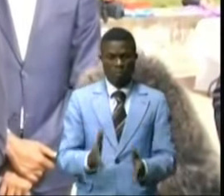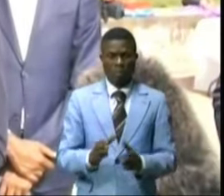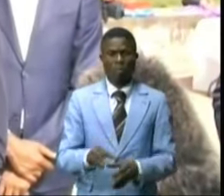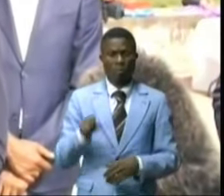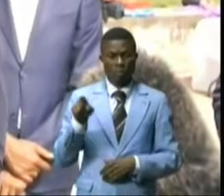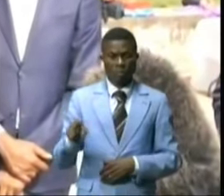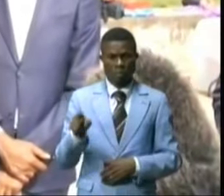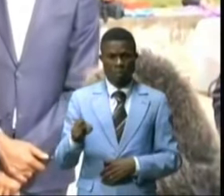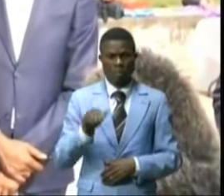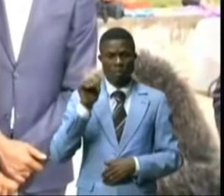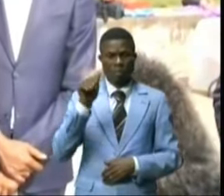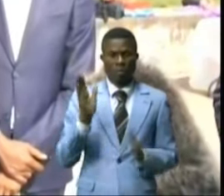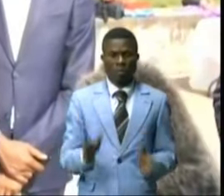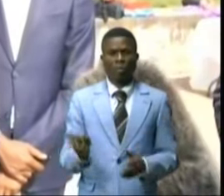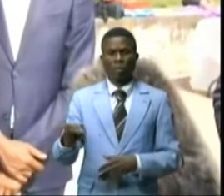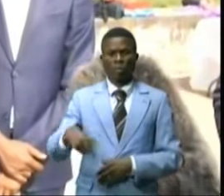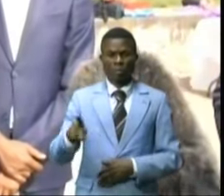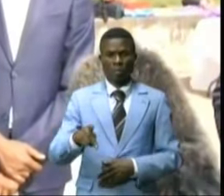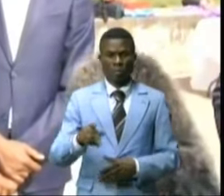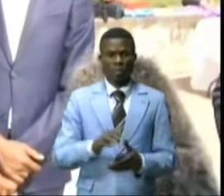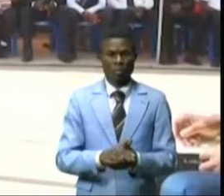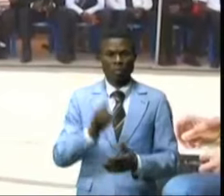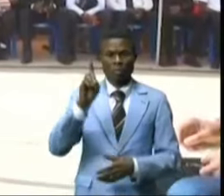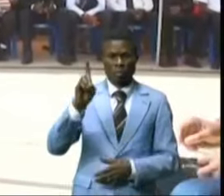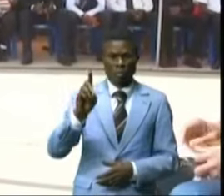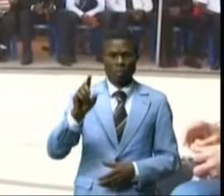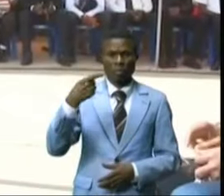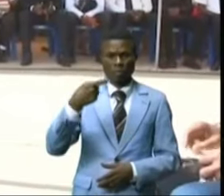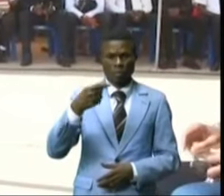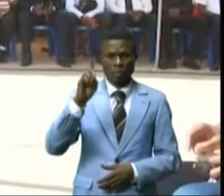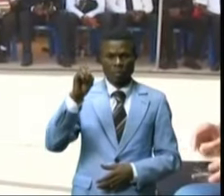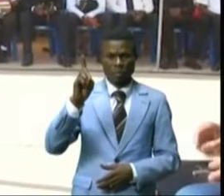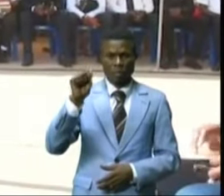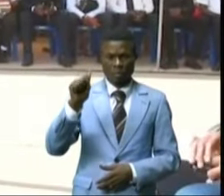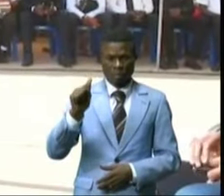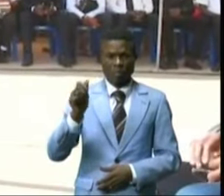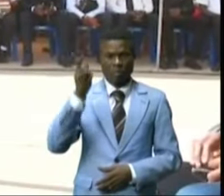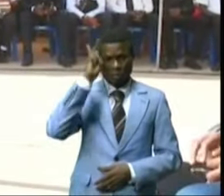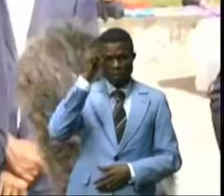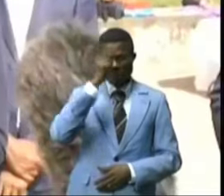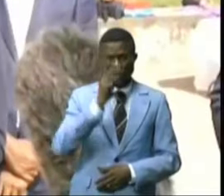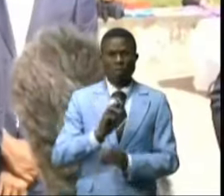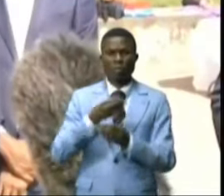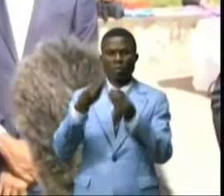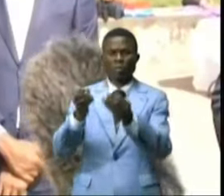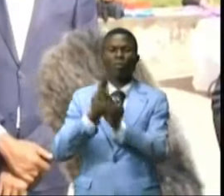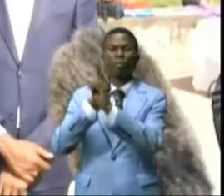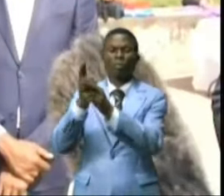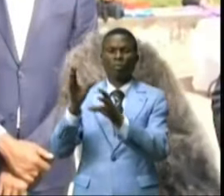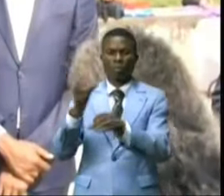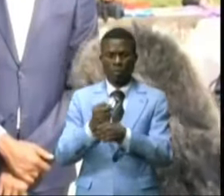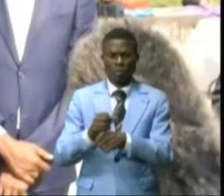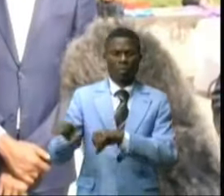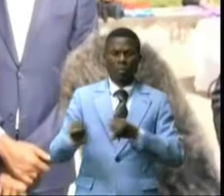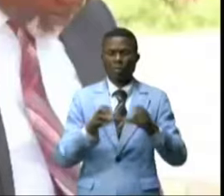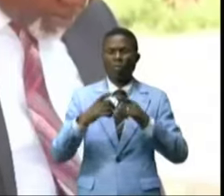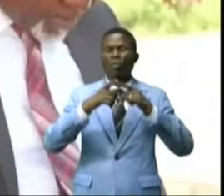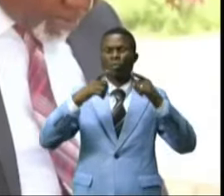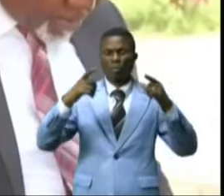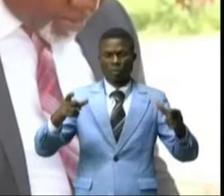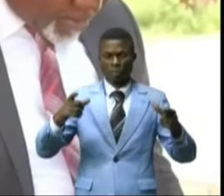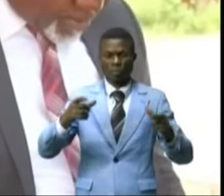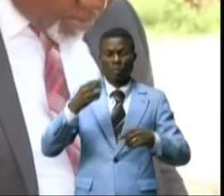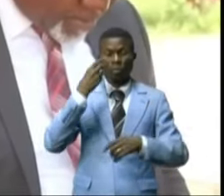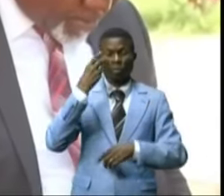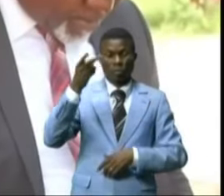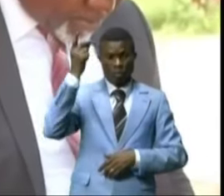douane, le directeur provincial de la DGDA au Katanga a fait la restitution de cette grande cérémonie vécue